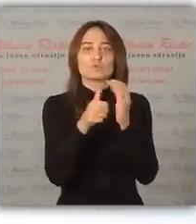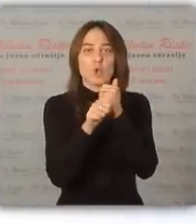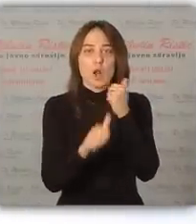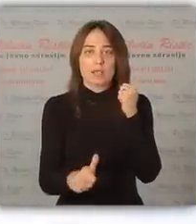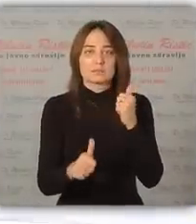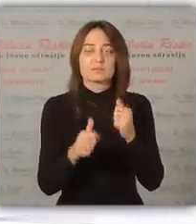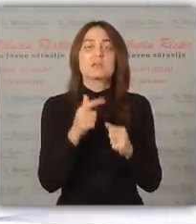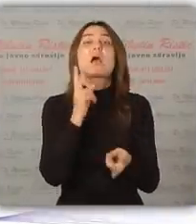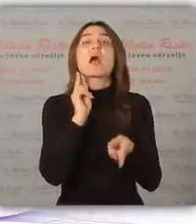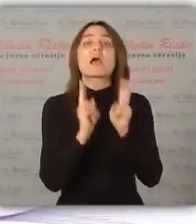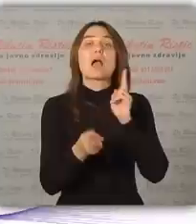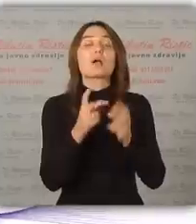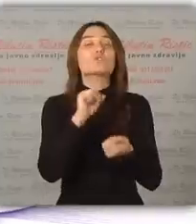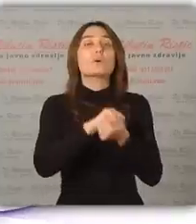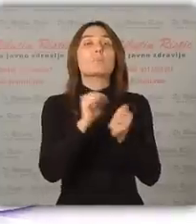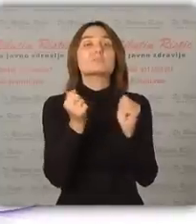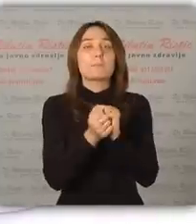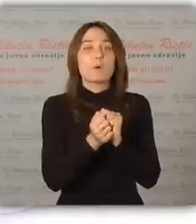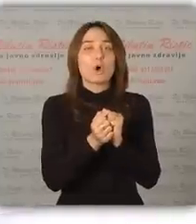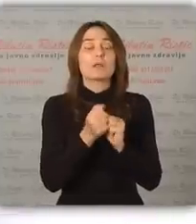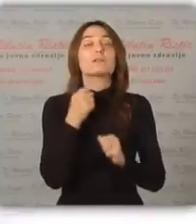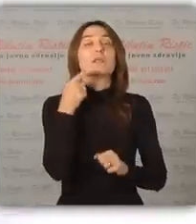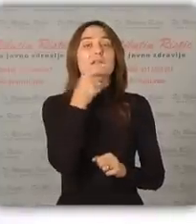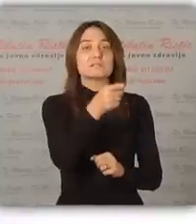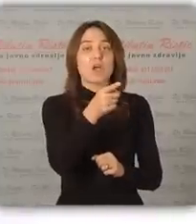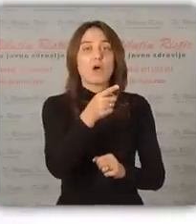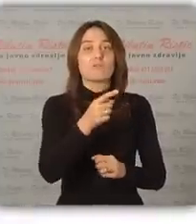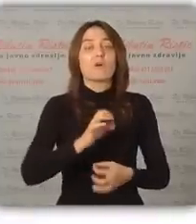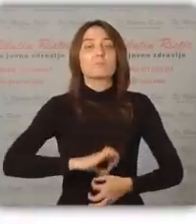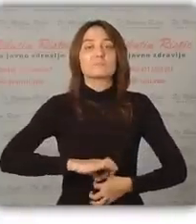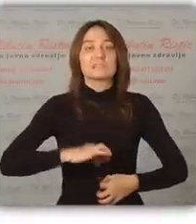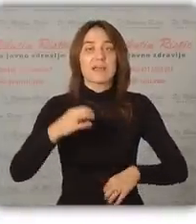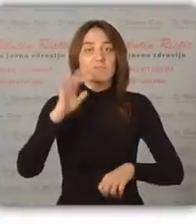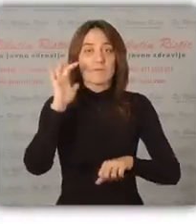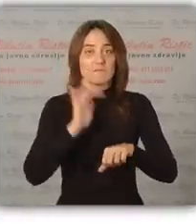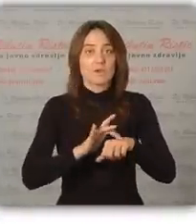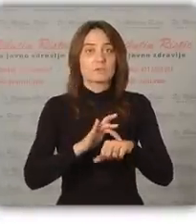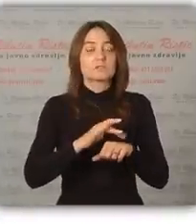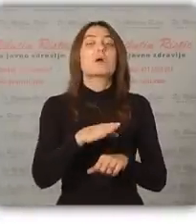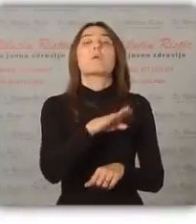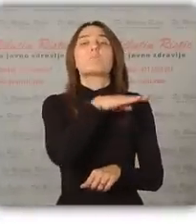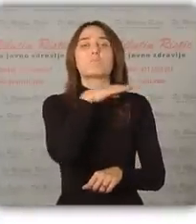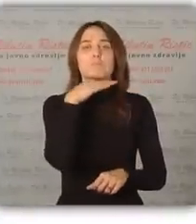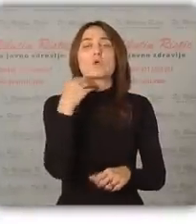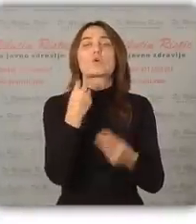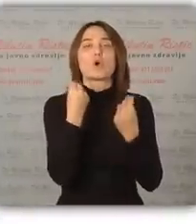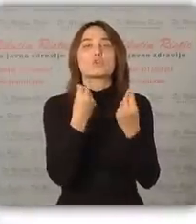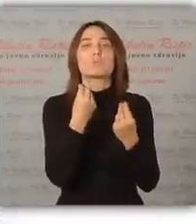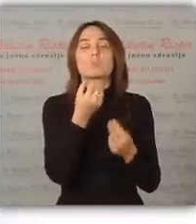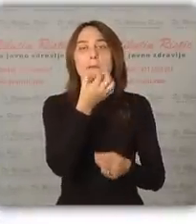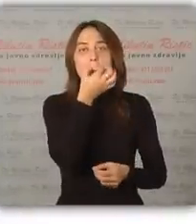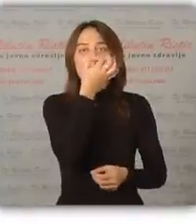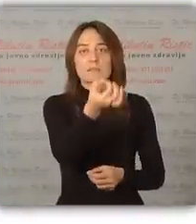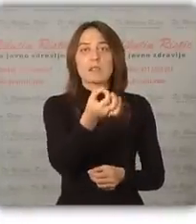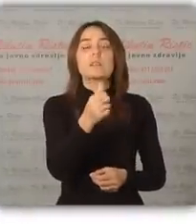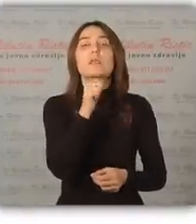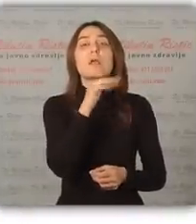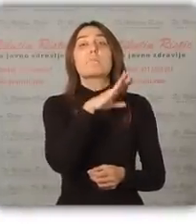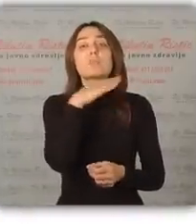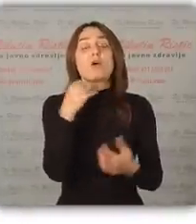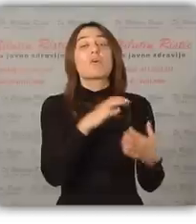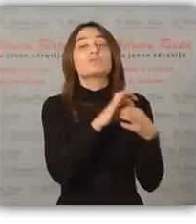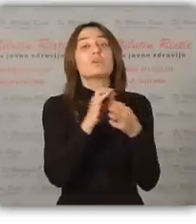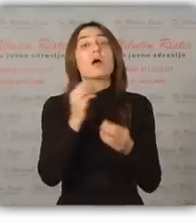stolici. Kako ćemo se boriti sa ovom crevnom infekcijom? Vrlo delikatno pitanje